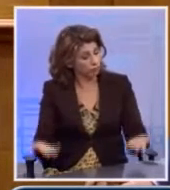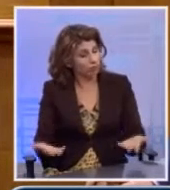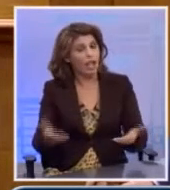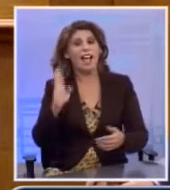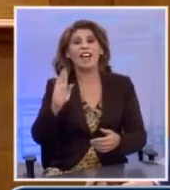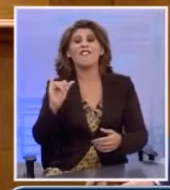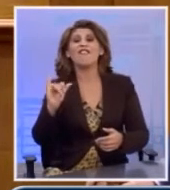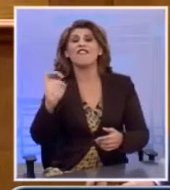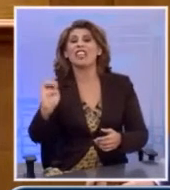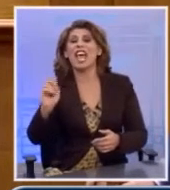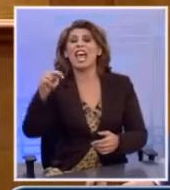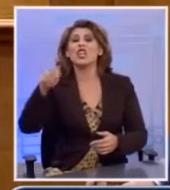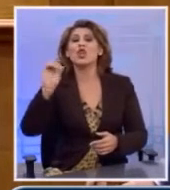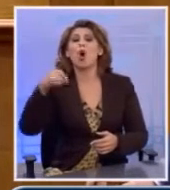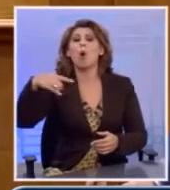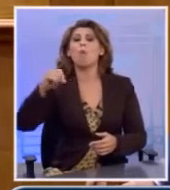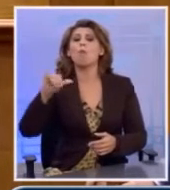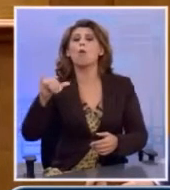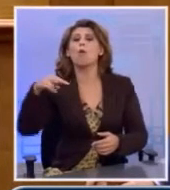Σας ρωτάω λοιπόν ευθέως.